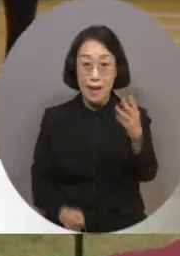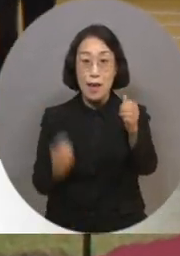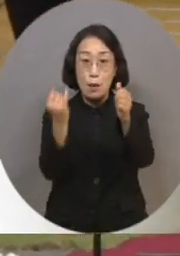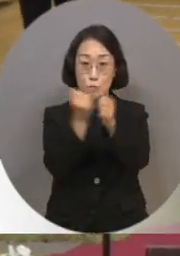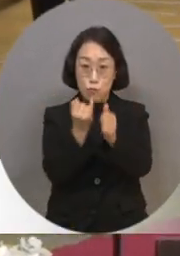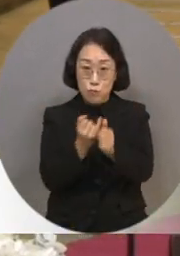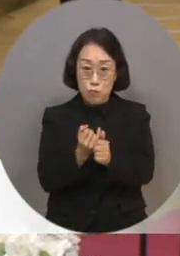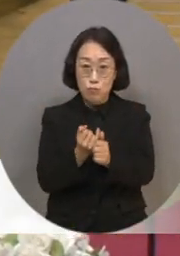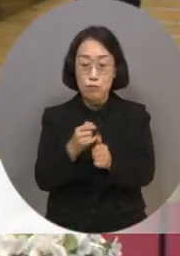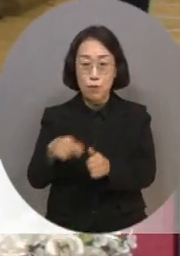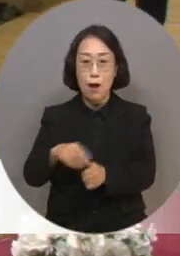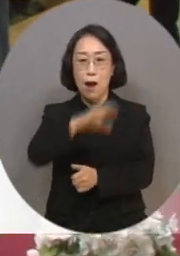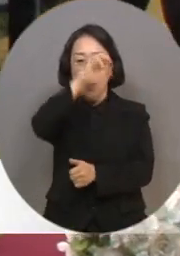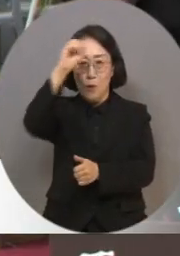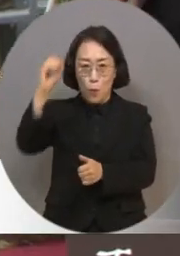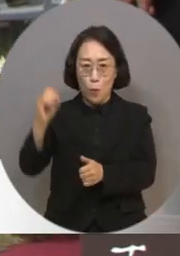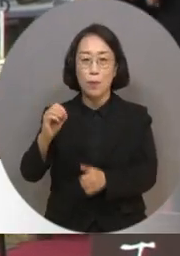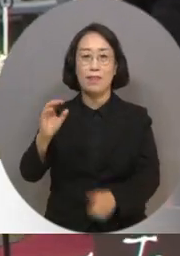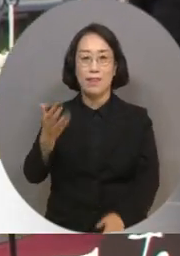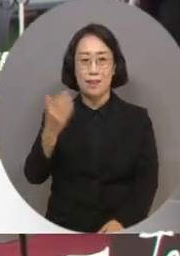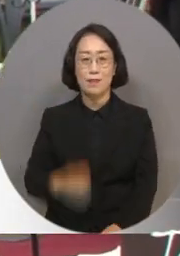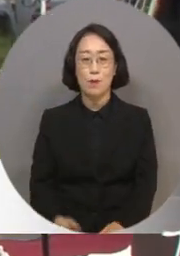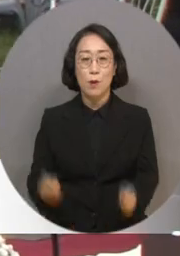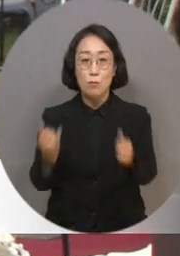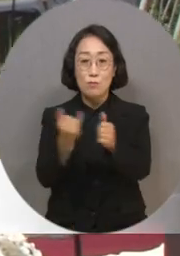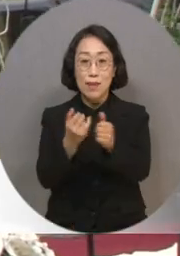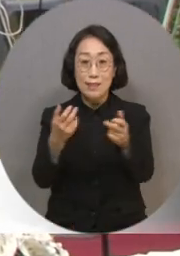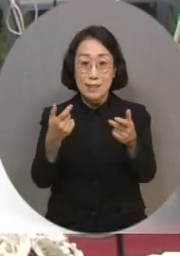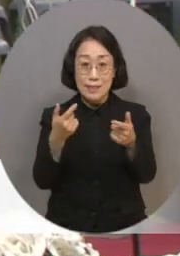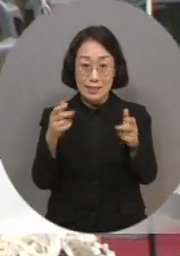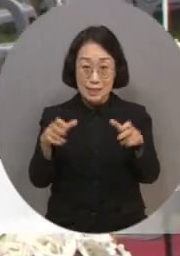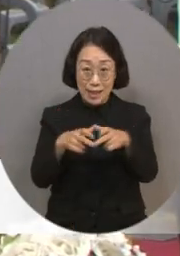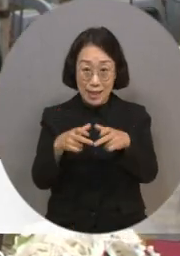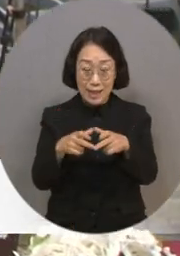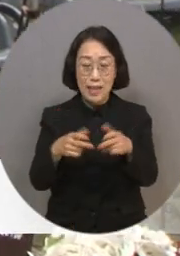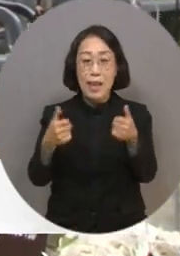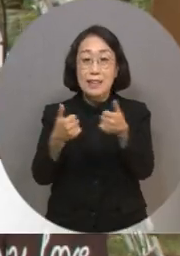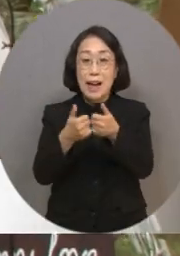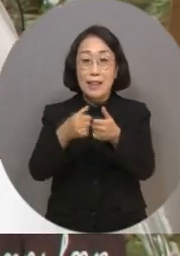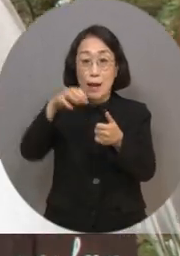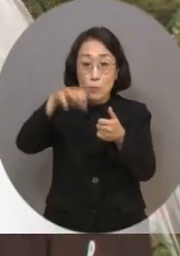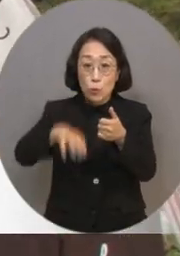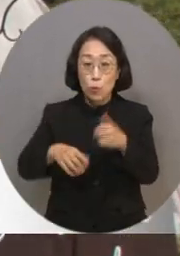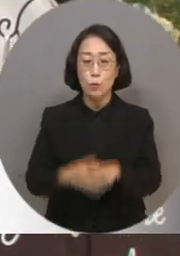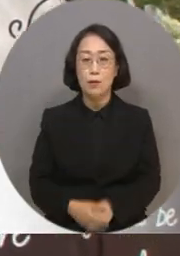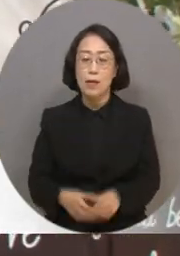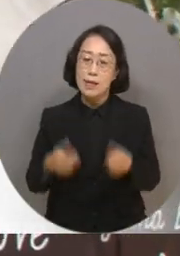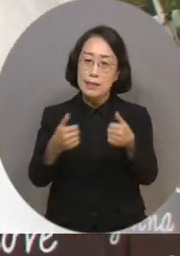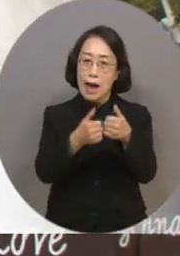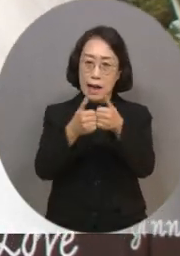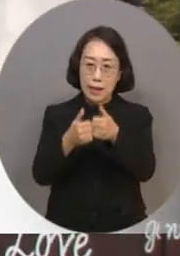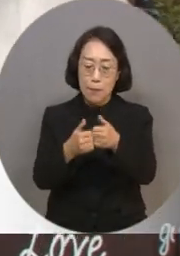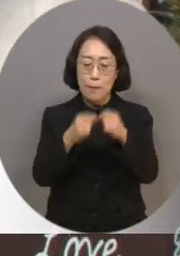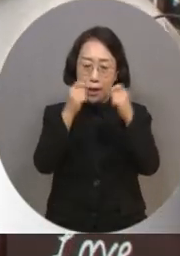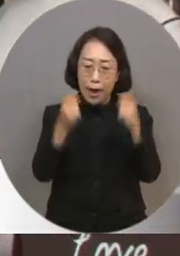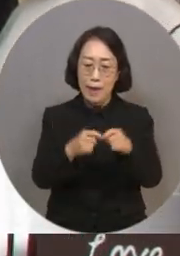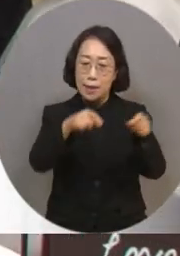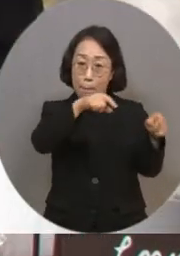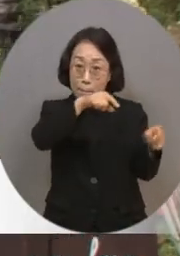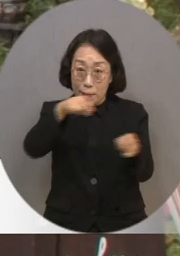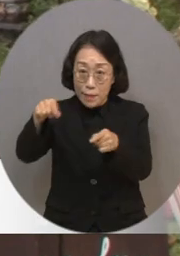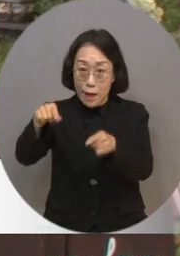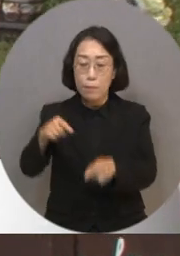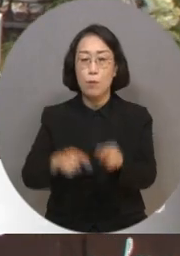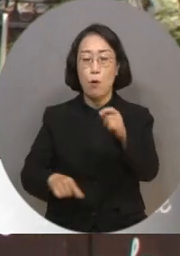식을 올리게 되었습니다 부산 총연 상소는 상을 통한 개인 만주는